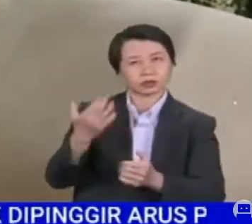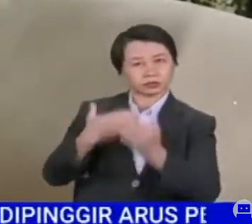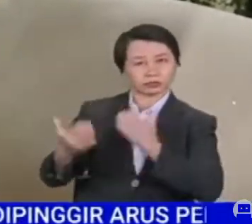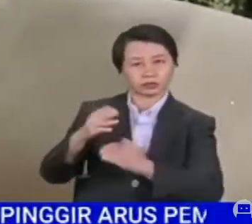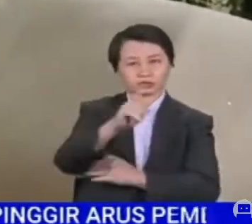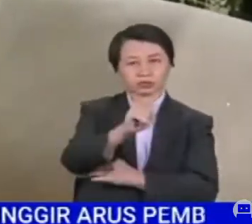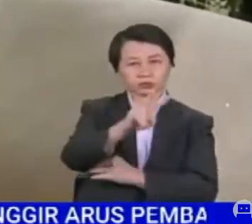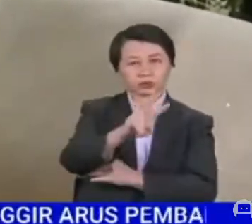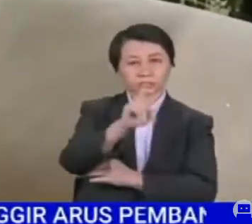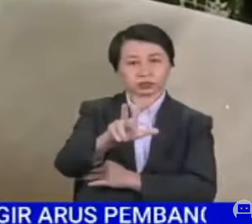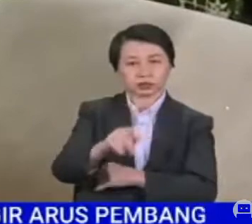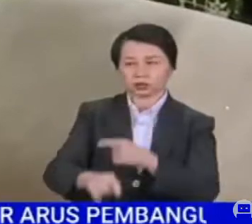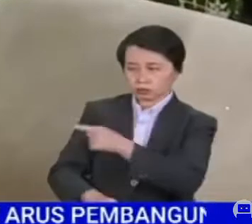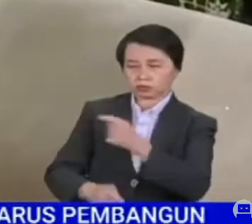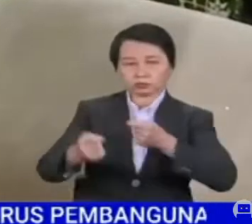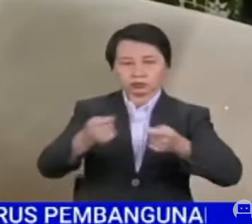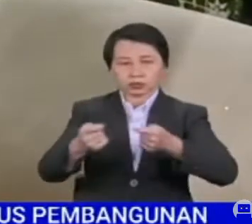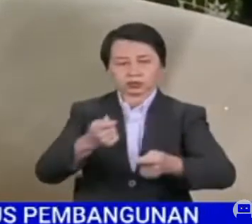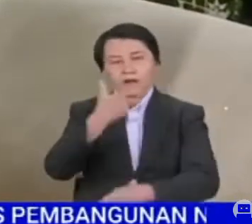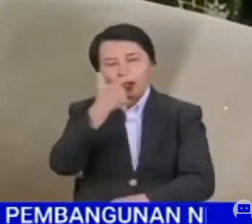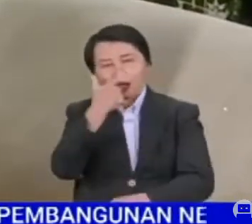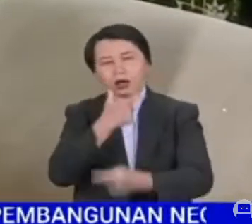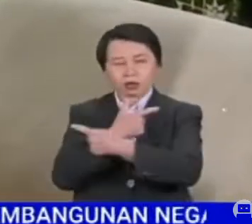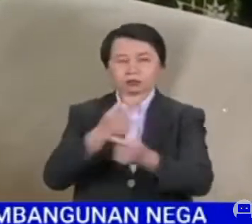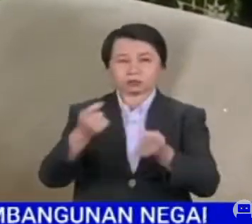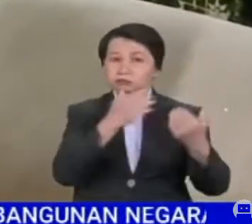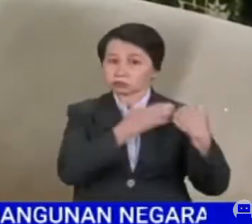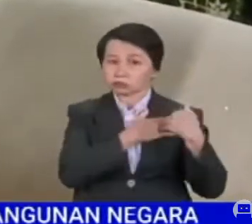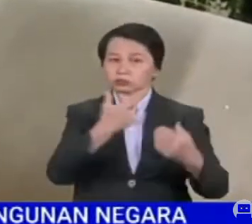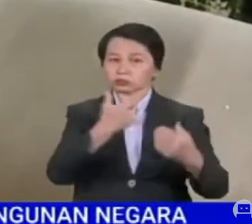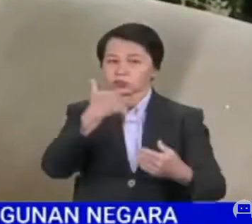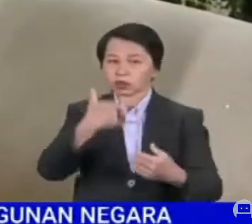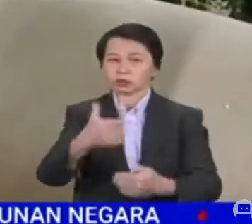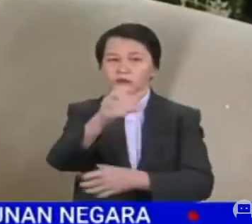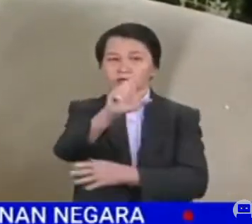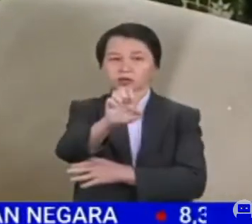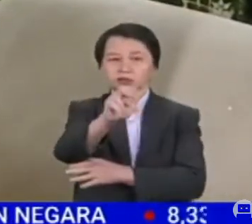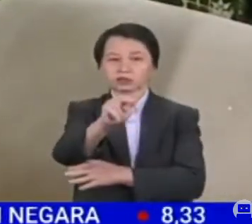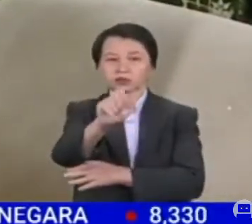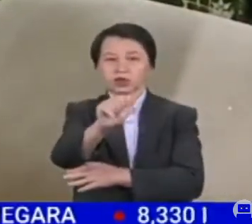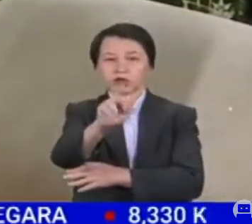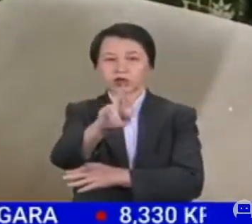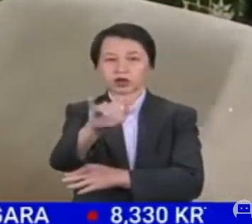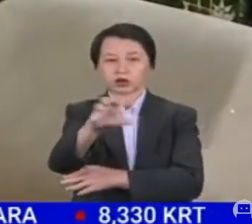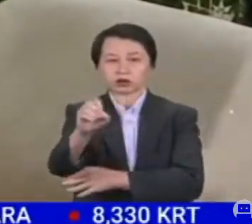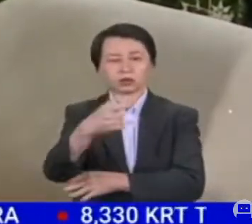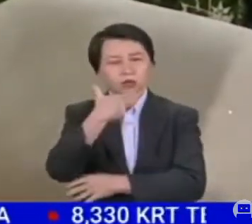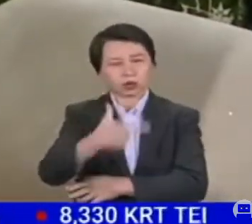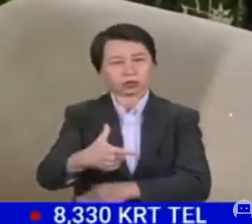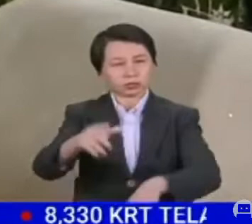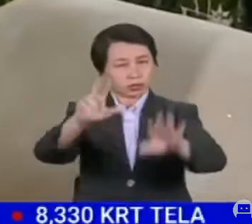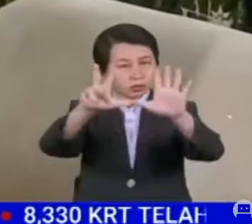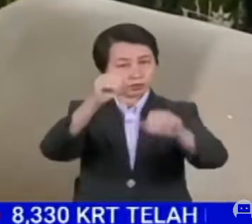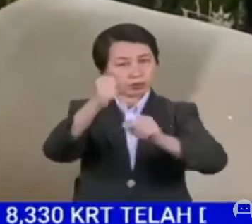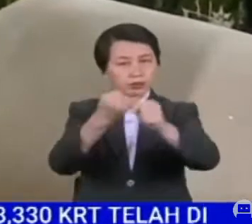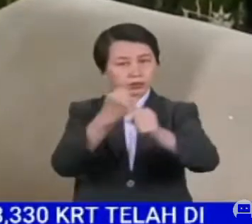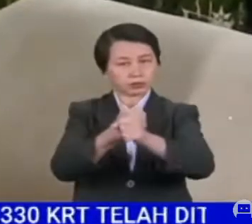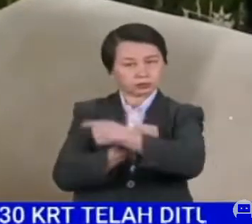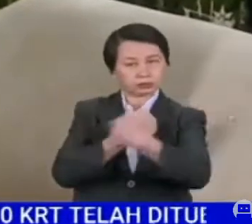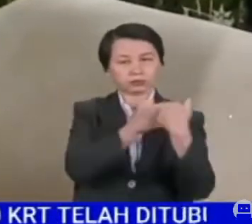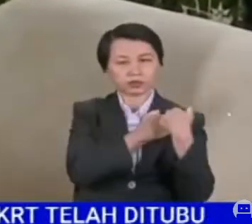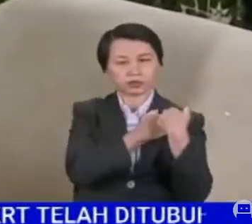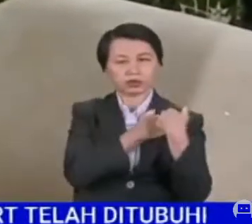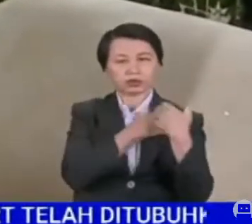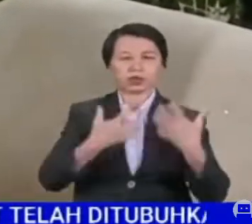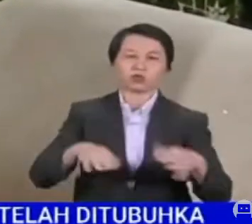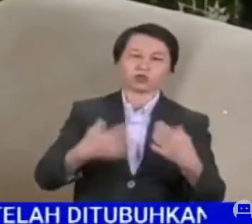TV3, memang dia handle lawak tu lama dengan Rio dulu. Berapa tahun? 8 tahun. Ha. Jadi mami, dia